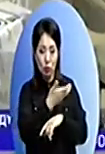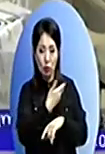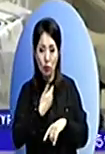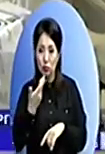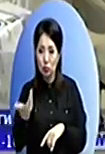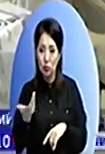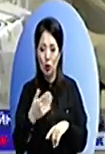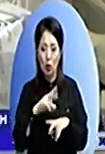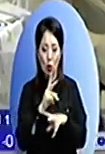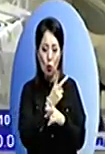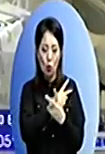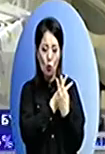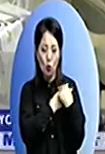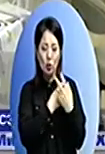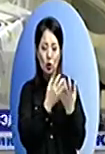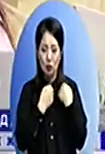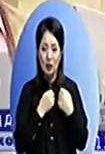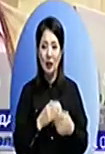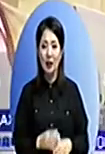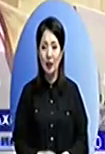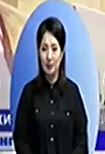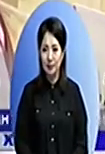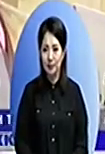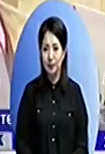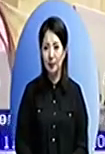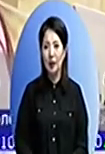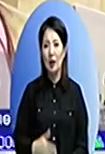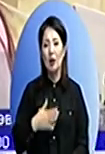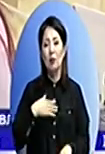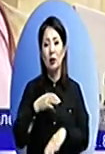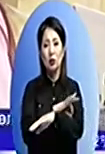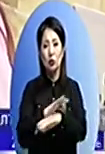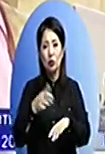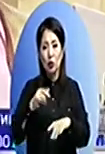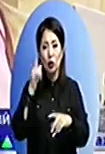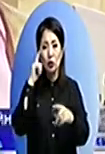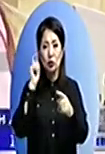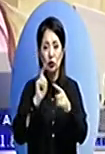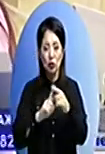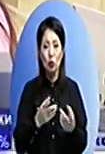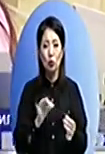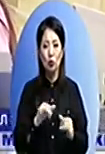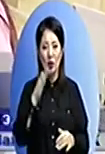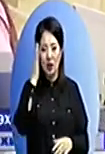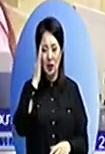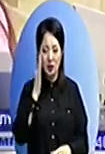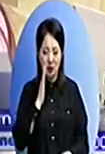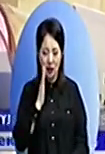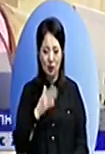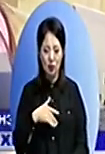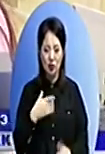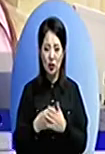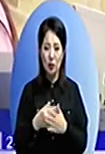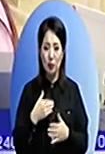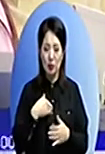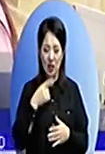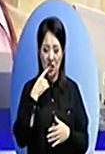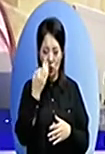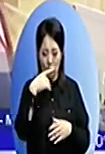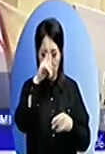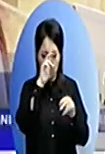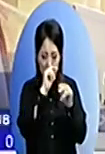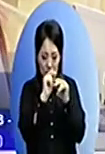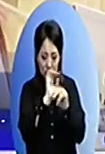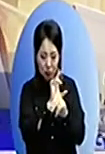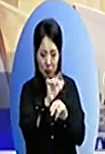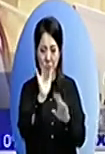хамрагдаж үүр хүлээх юм байна. Өвчлөлийн маань гол зорилго нь бол эцэг эхийг өнөөдөр би шүдэг эмчлээд өгөөд дуусгах